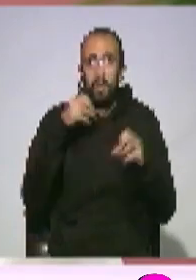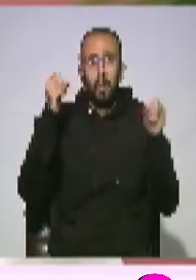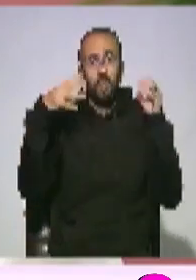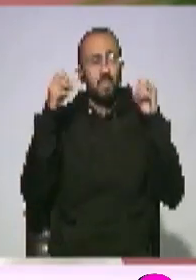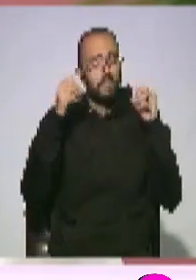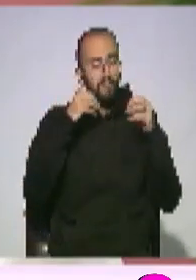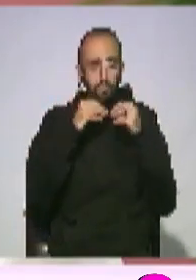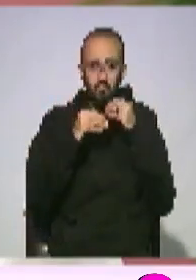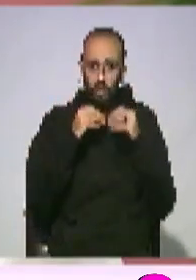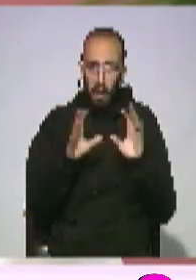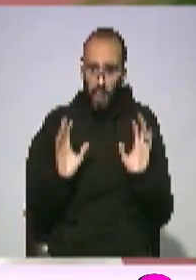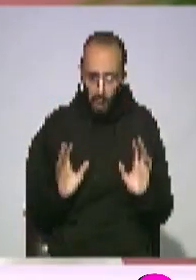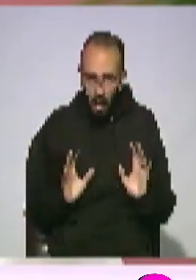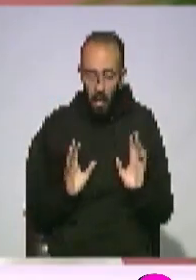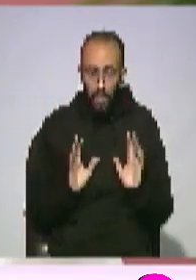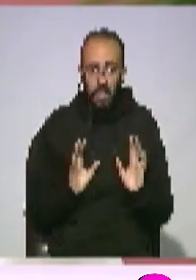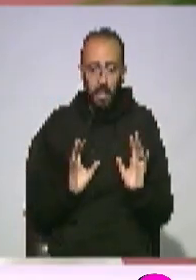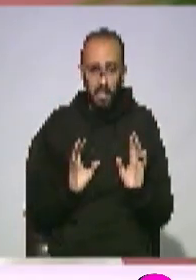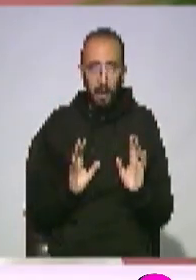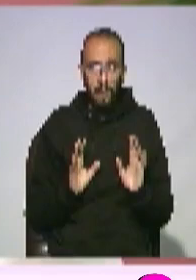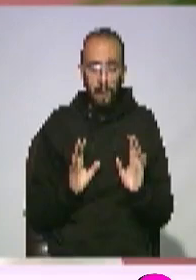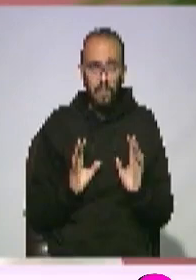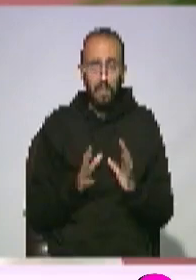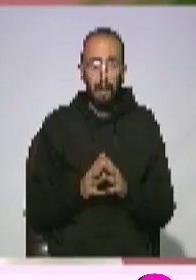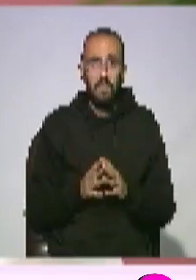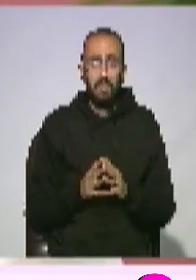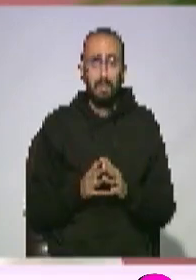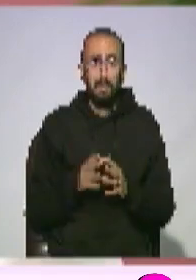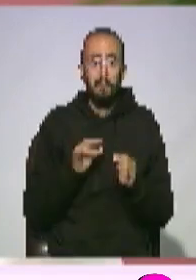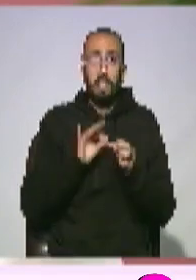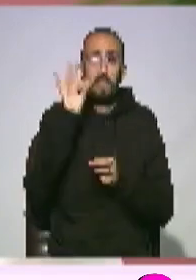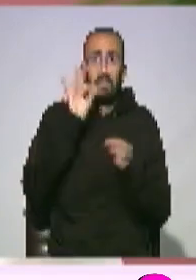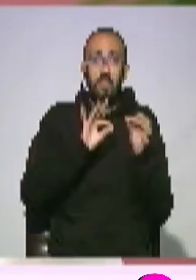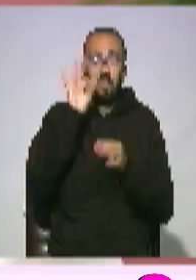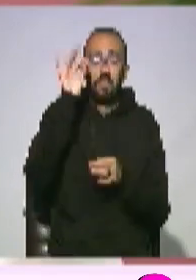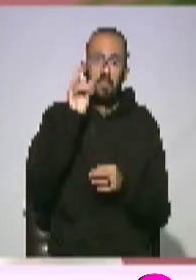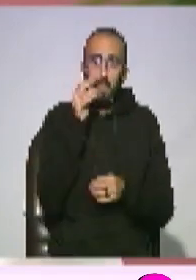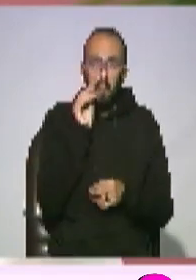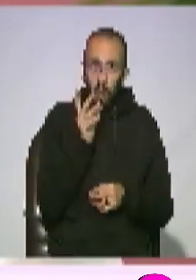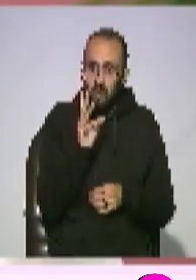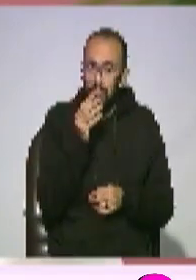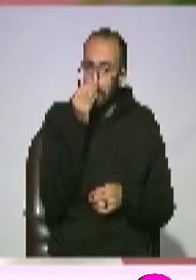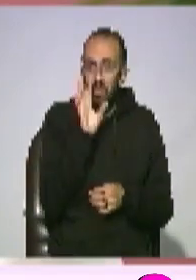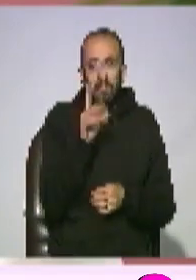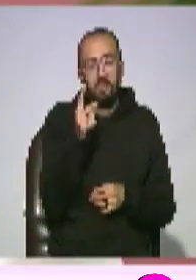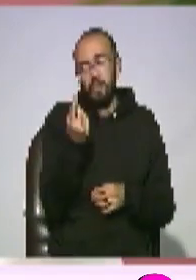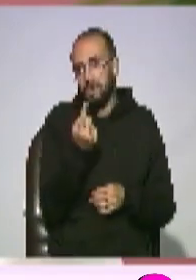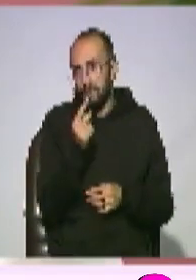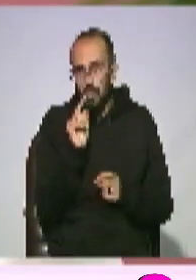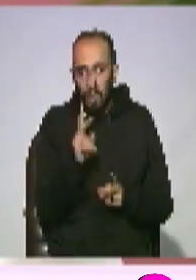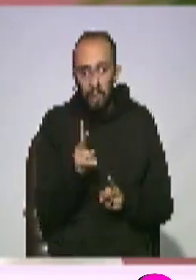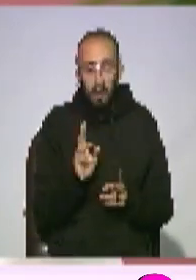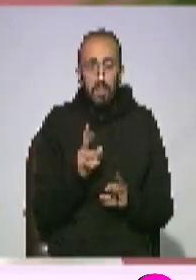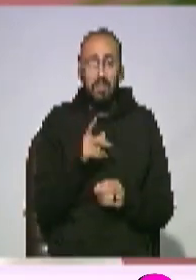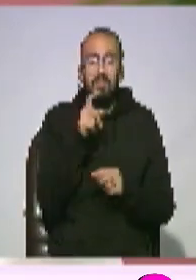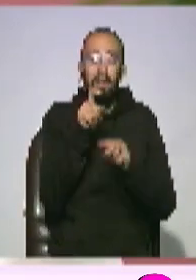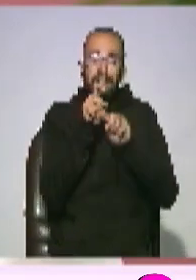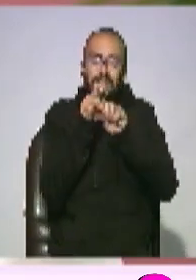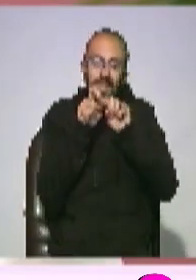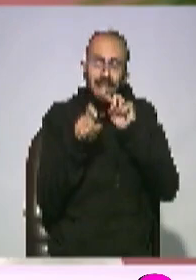ماشي، ده مش مشكله. بيخاف من الاماكن المرتفعه، ده برضو غير سوي. فانا بقول